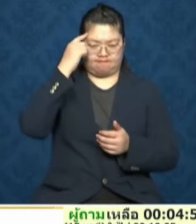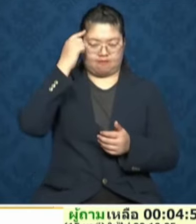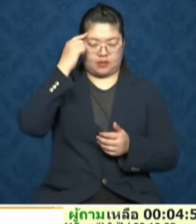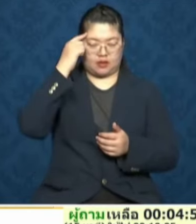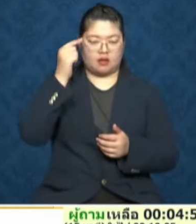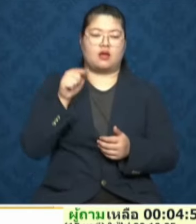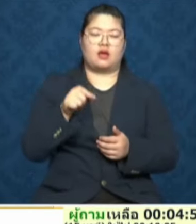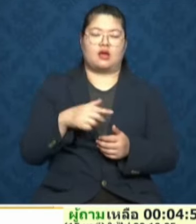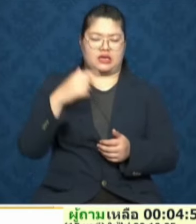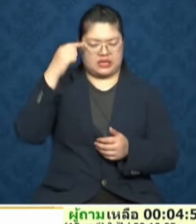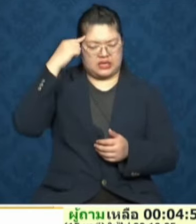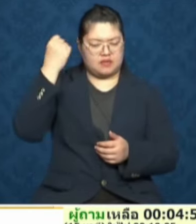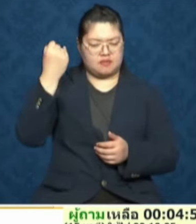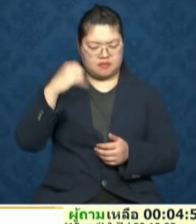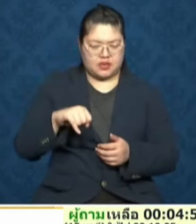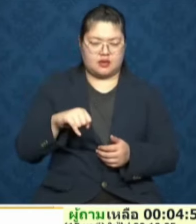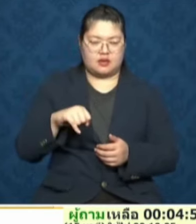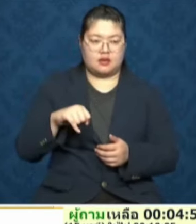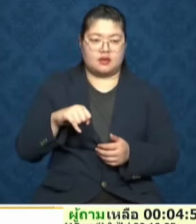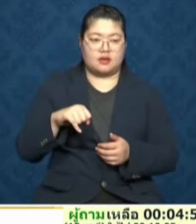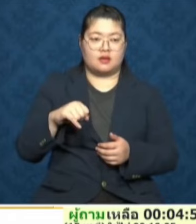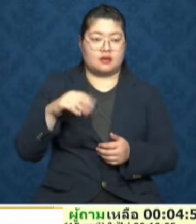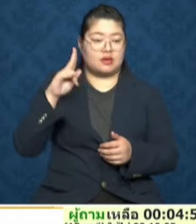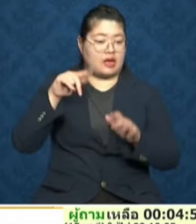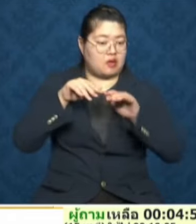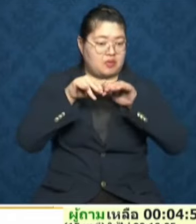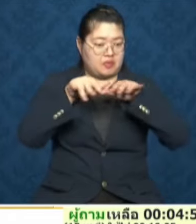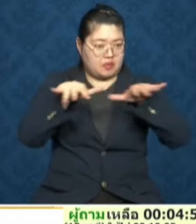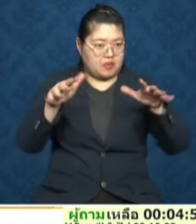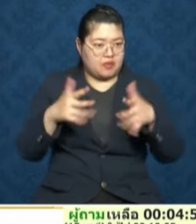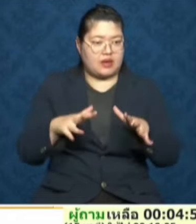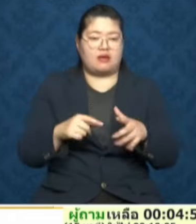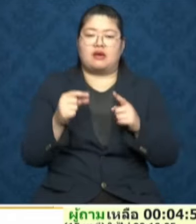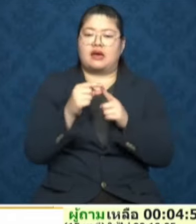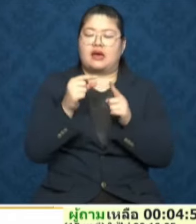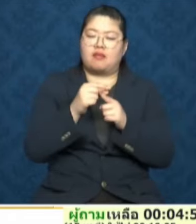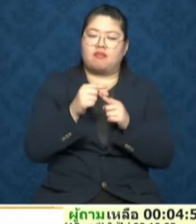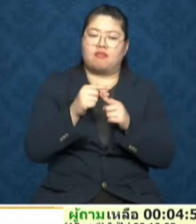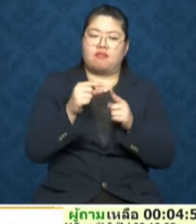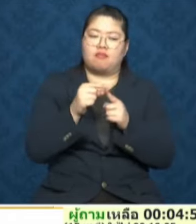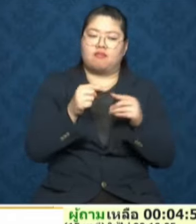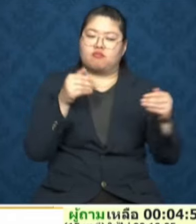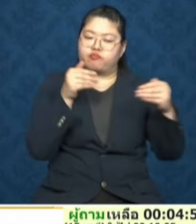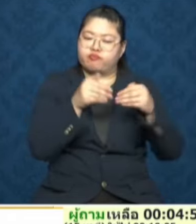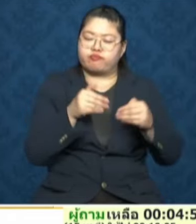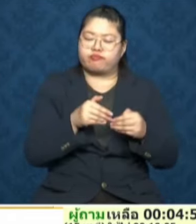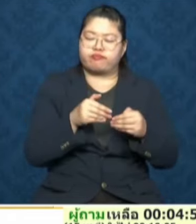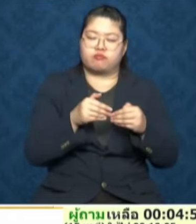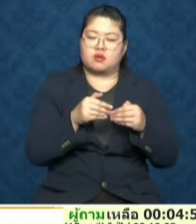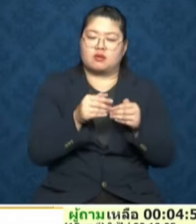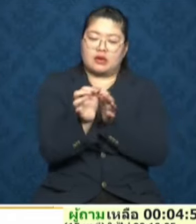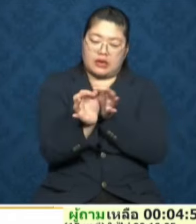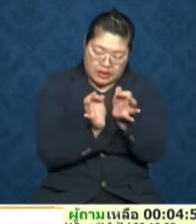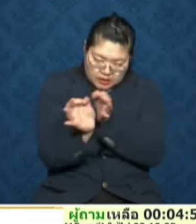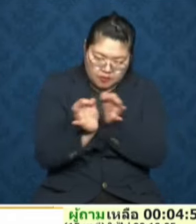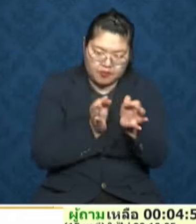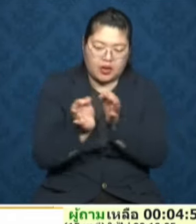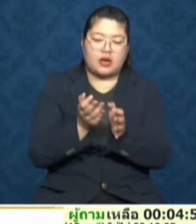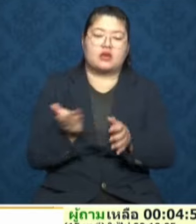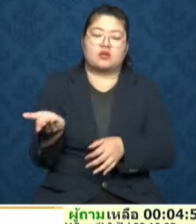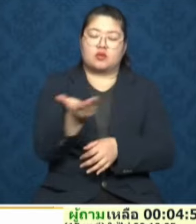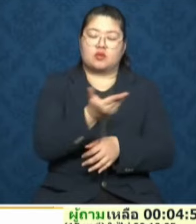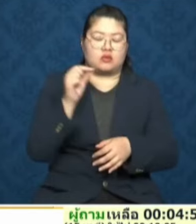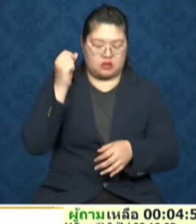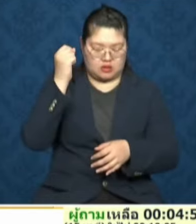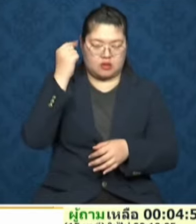นมความเข้าใจผิดจากสับทางเทคนบางคำเรากมีการออกไปให้ความเข้าใจแล้วก็หลัจากนั้นมาวั